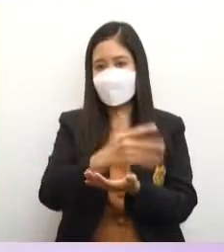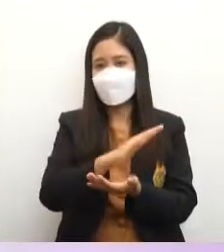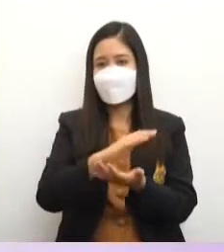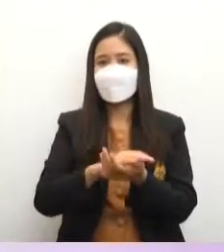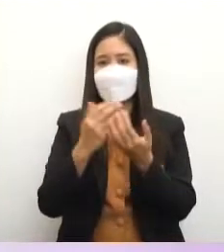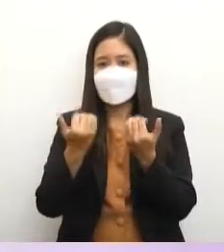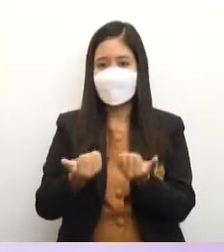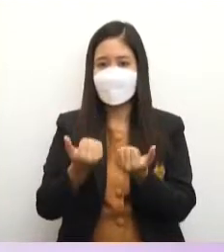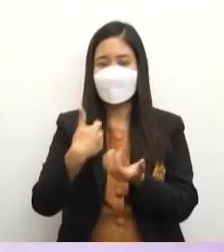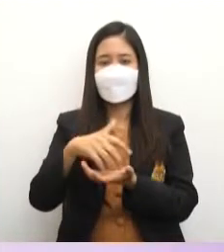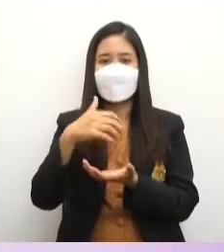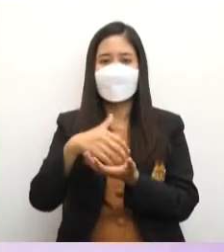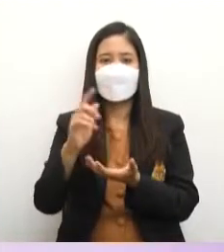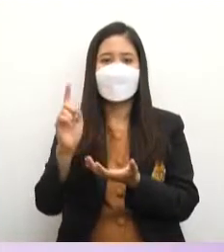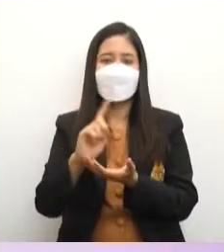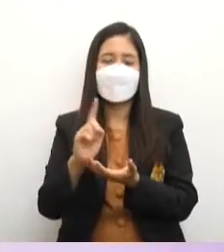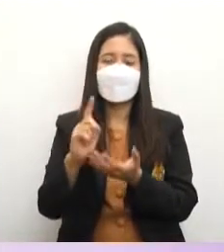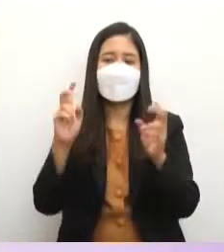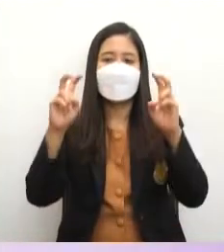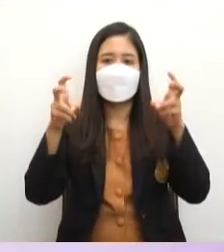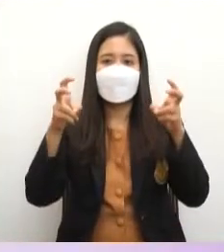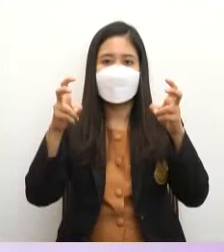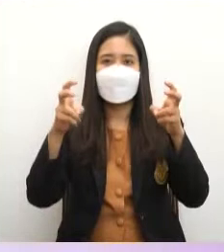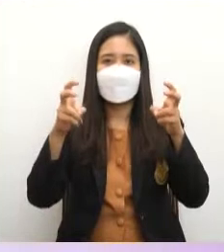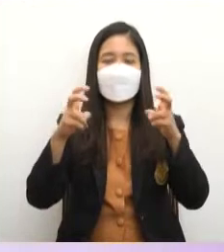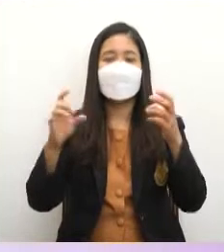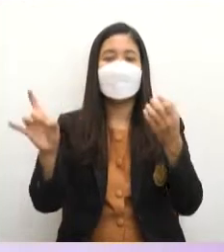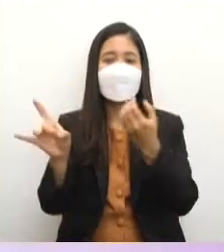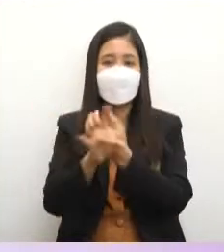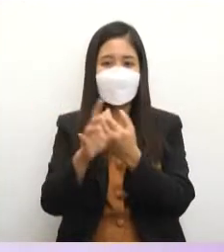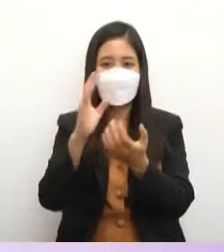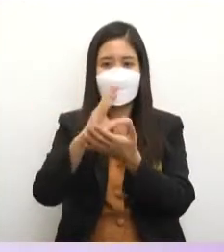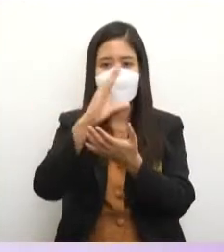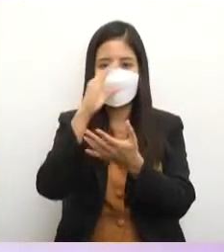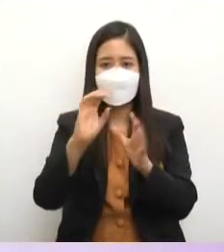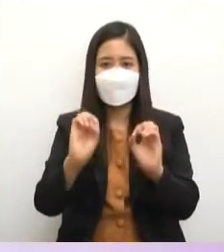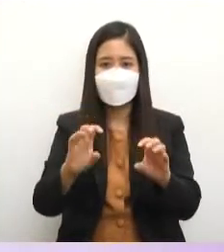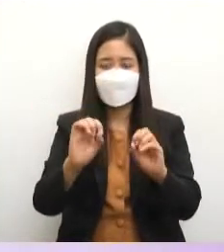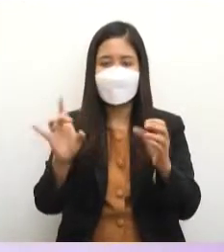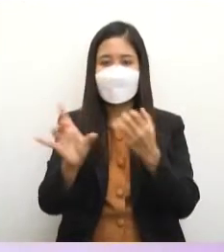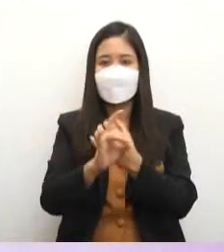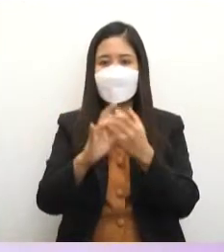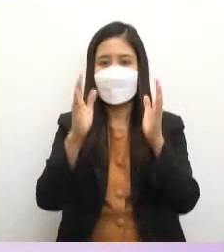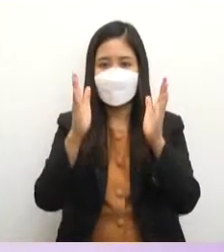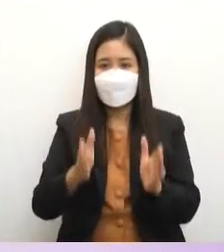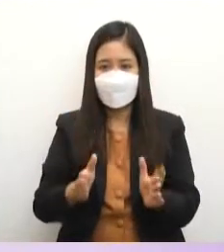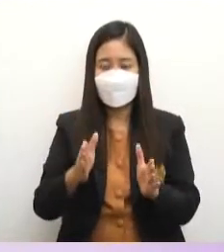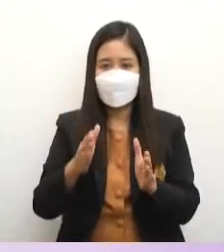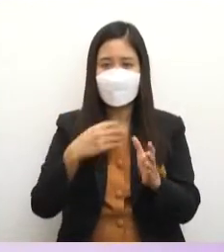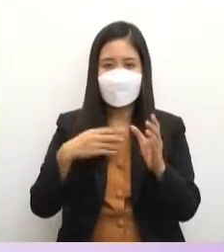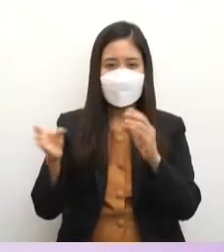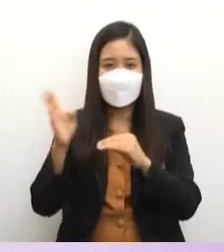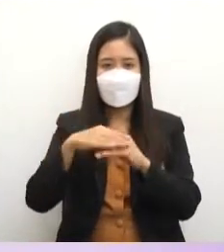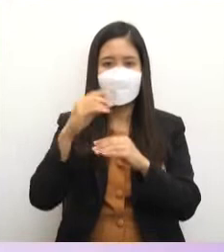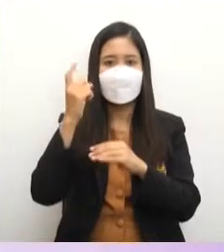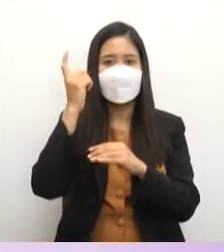วข้องต่อไปนี้ที่จะนำเสนอจะเป็นเรื่องของคุณภาพการเรียนการสอนคุณภาพผู้เรียนในเรื่องของการเรียนรู้โรงเรียนล่อง